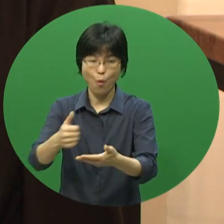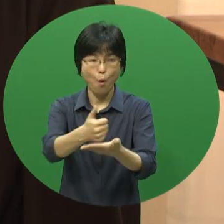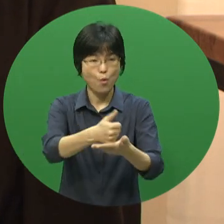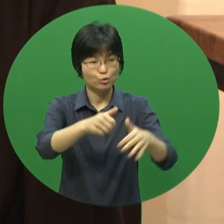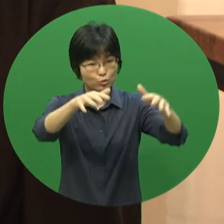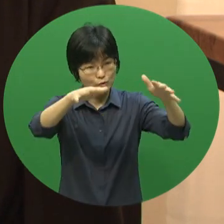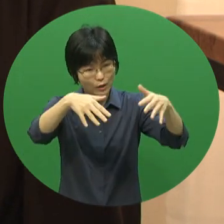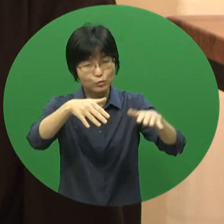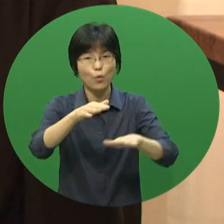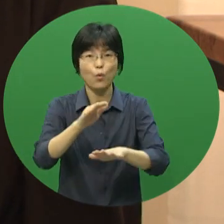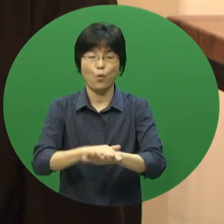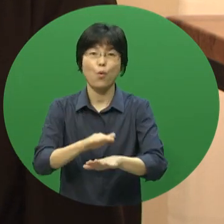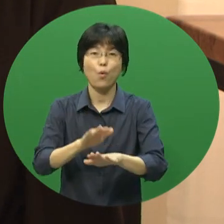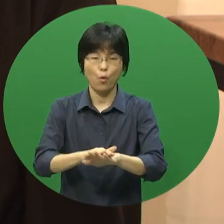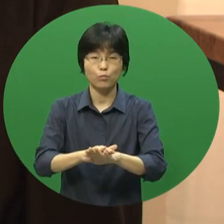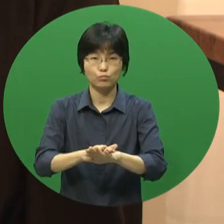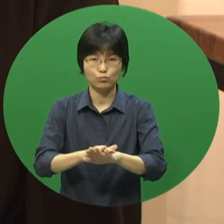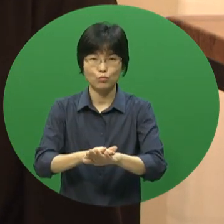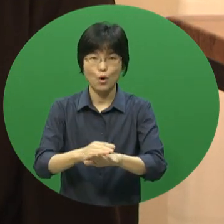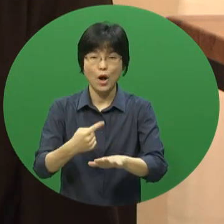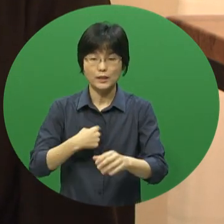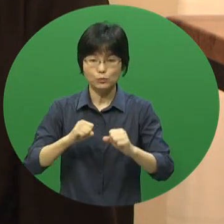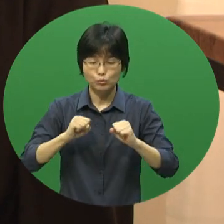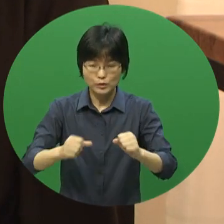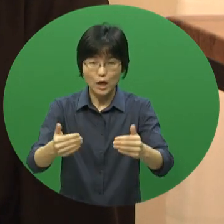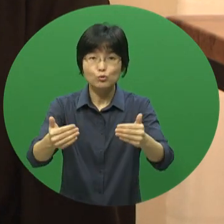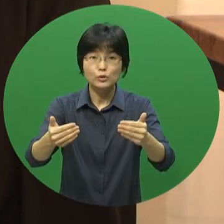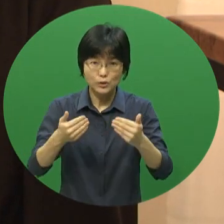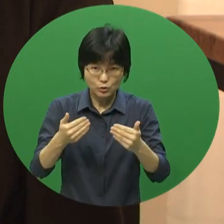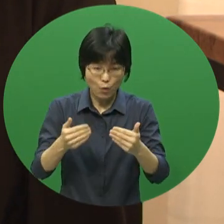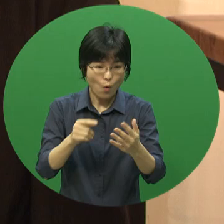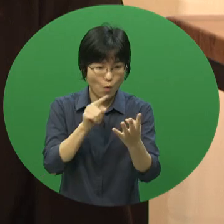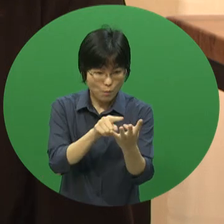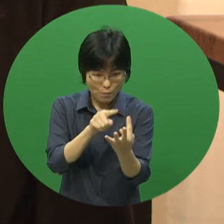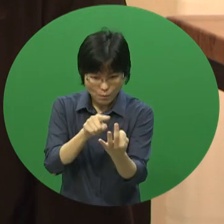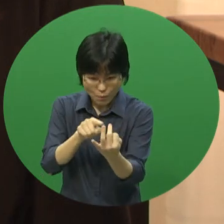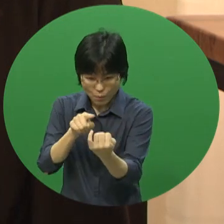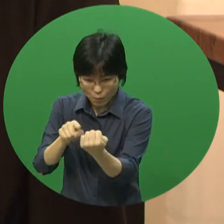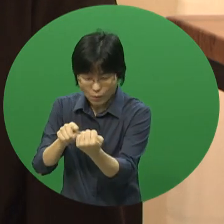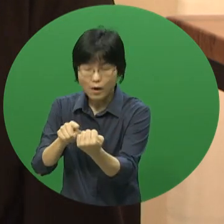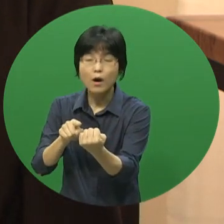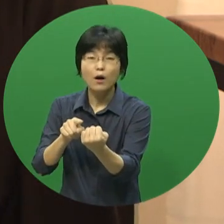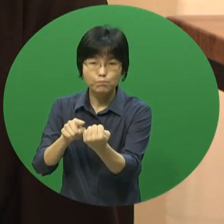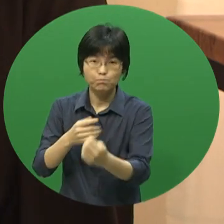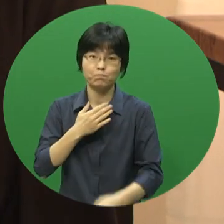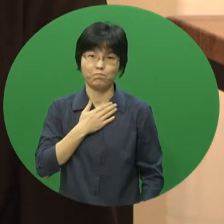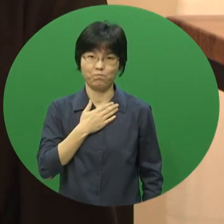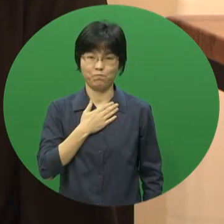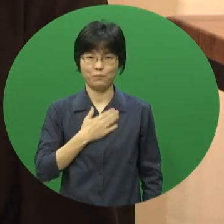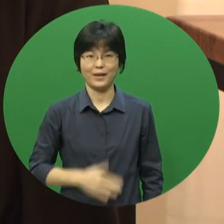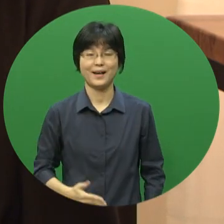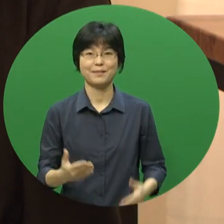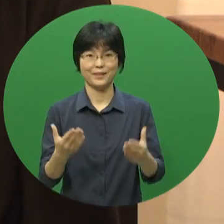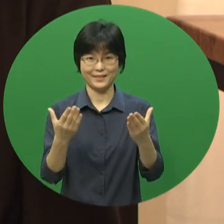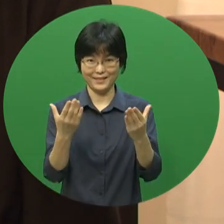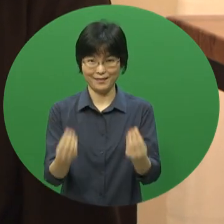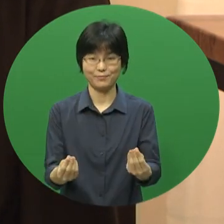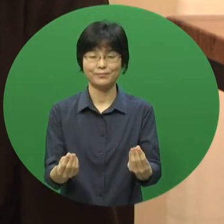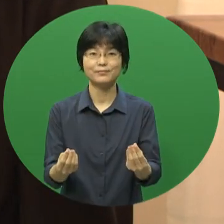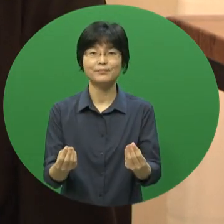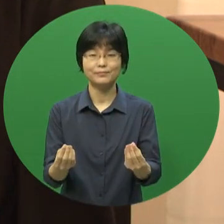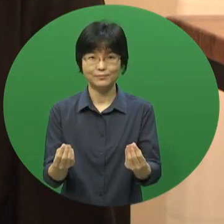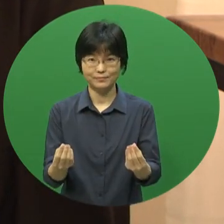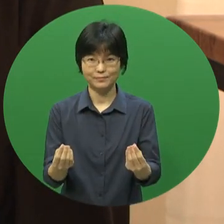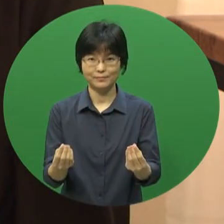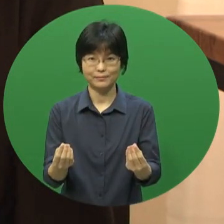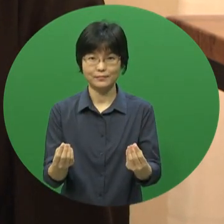のことだったり、こう自分で今まで考えたことのないような内容だったので、何をしたらいいかっていうコンテンツを